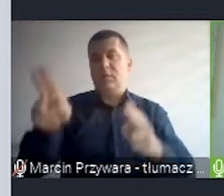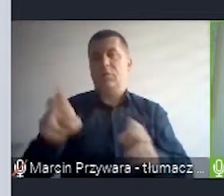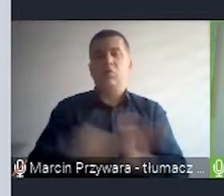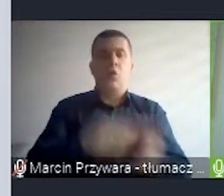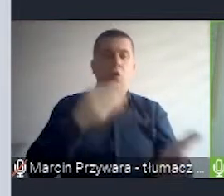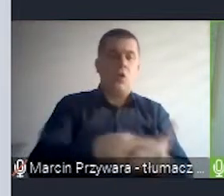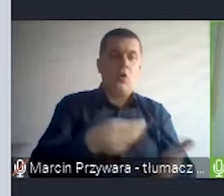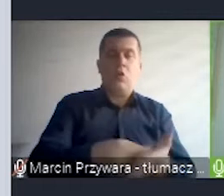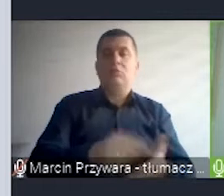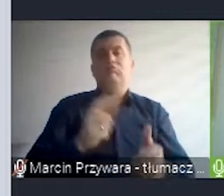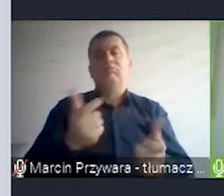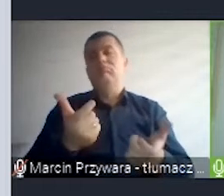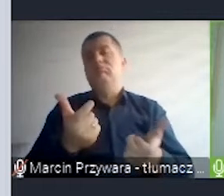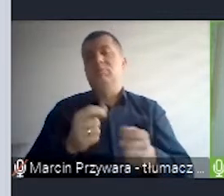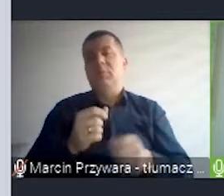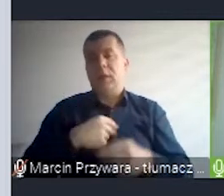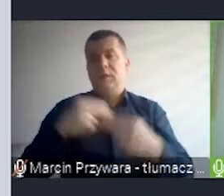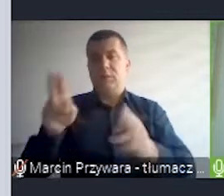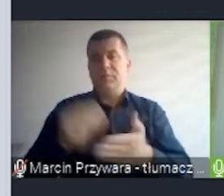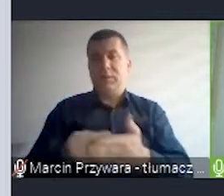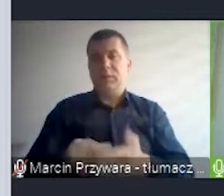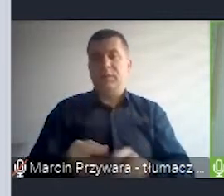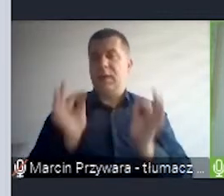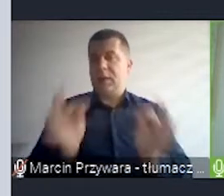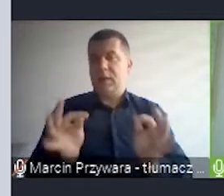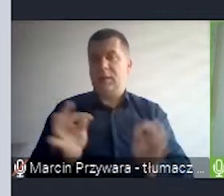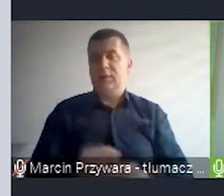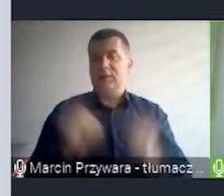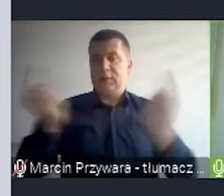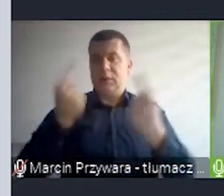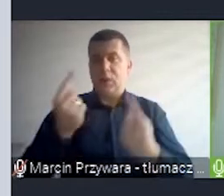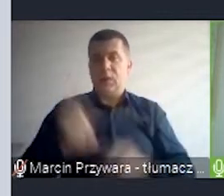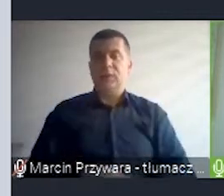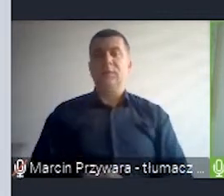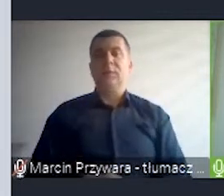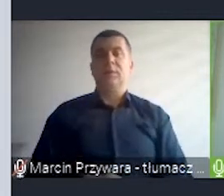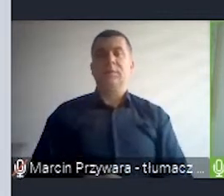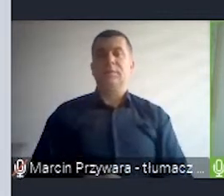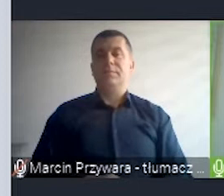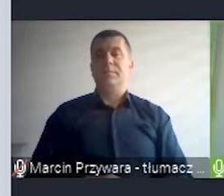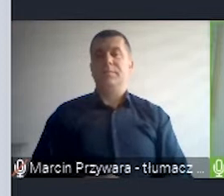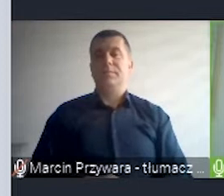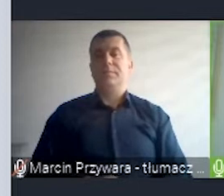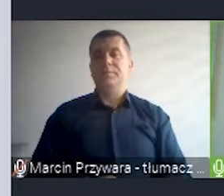kosztu albo w odniesieniu do całego projektu. I teraz w sytuacji, kiedy mamy